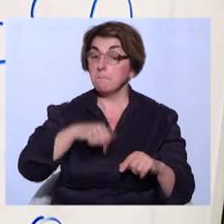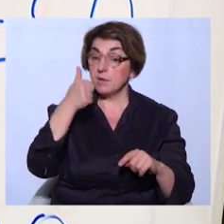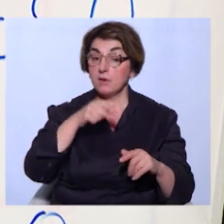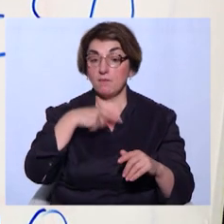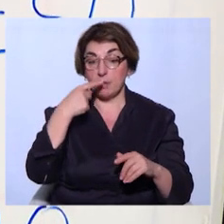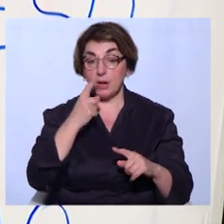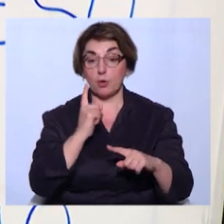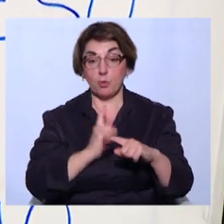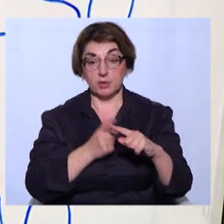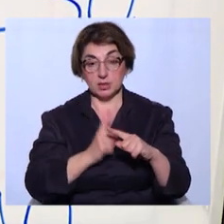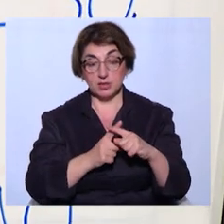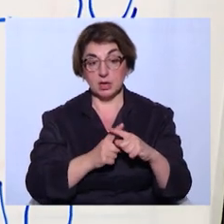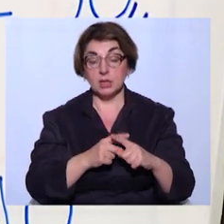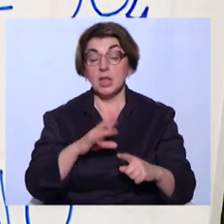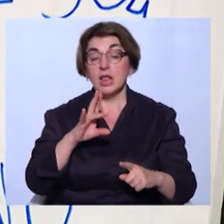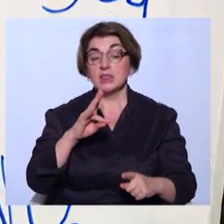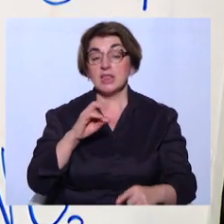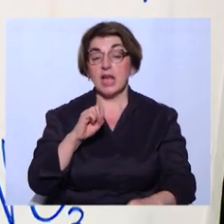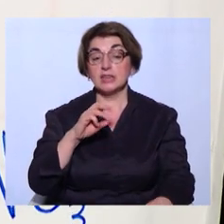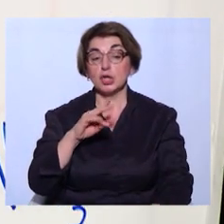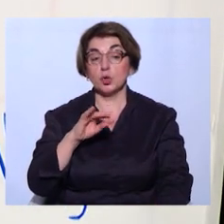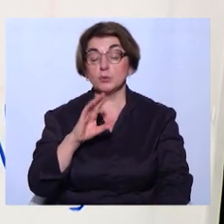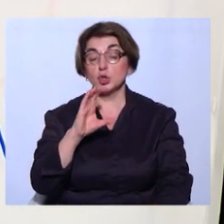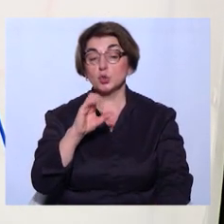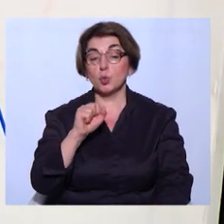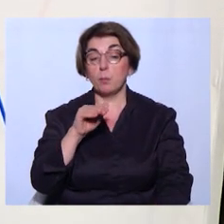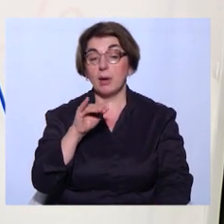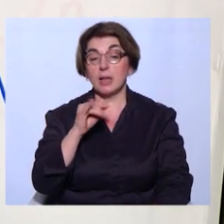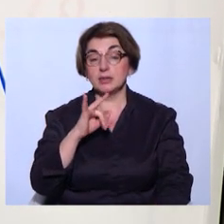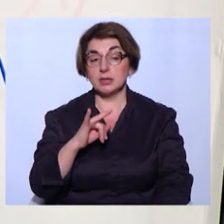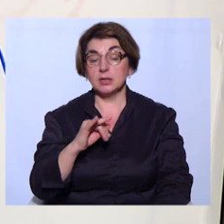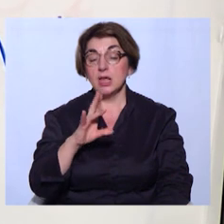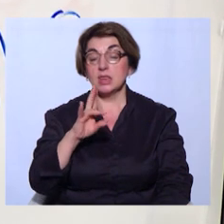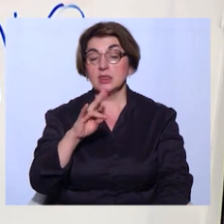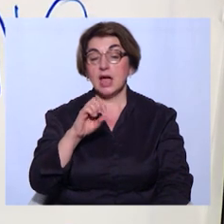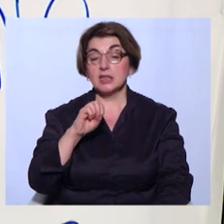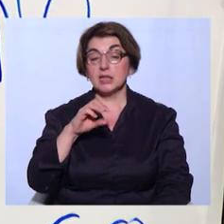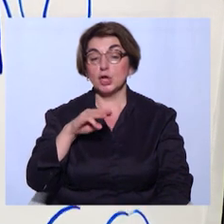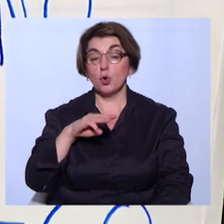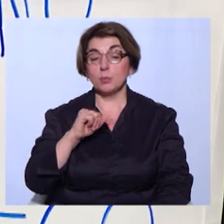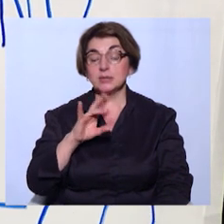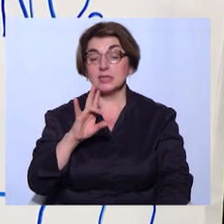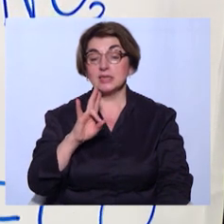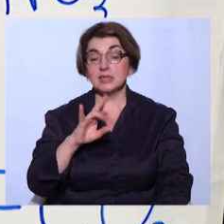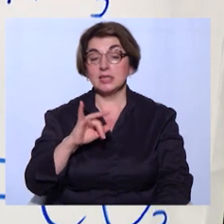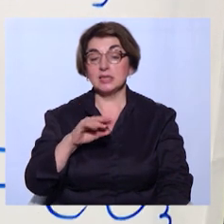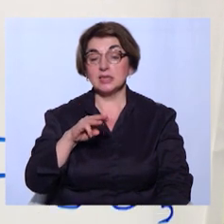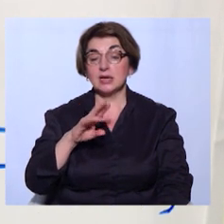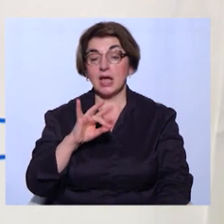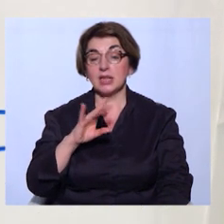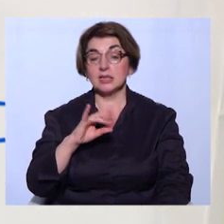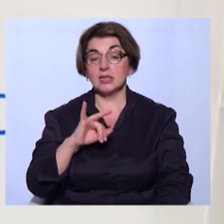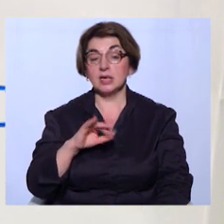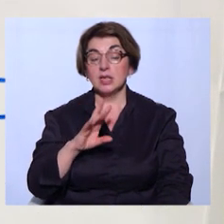მოქცა ეს მარილი, ნატრიუმის სულფატი, ნატრიუმის ნიტრატი,